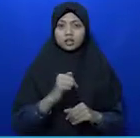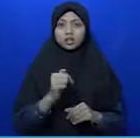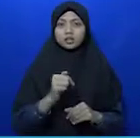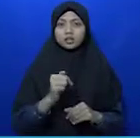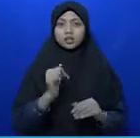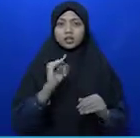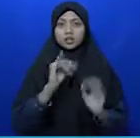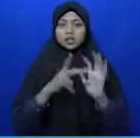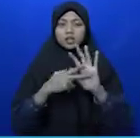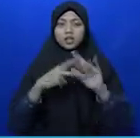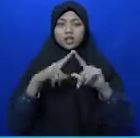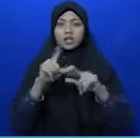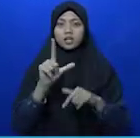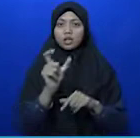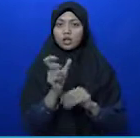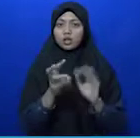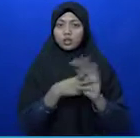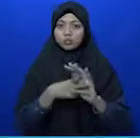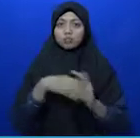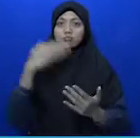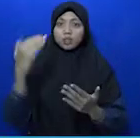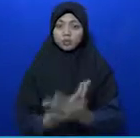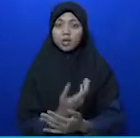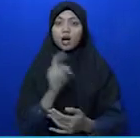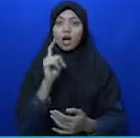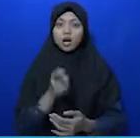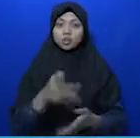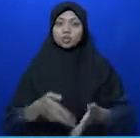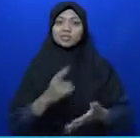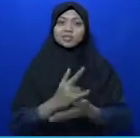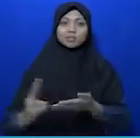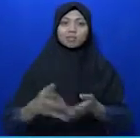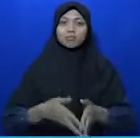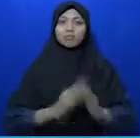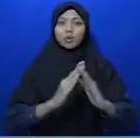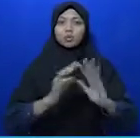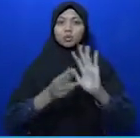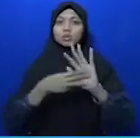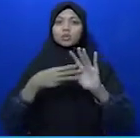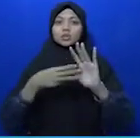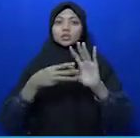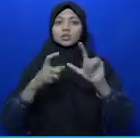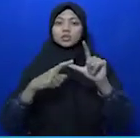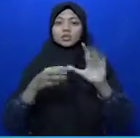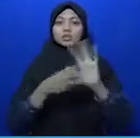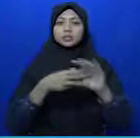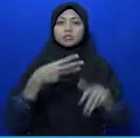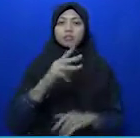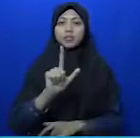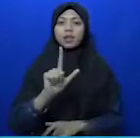ada tambahan lagi untuk pembangunan investasi atau smelter. Benar begitu?